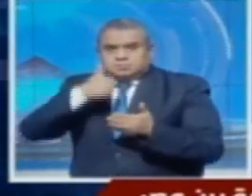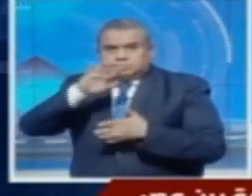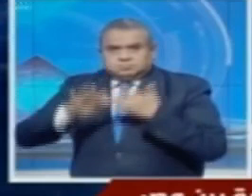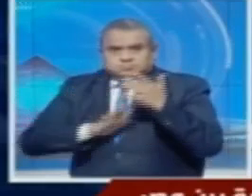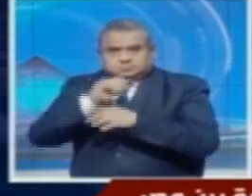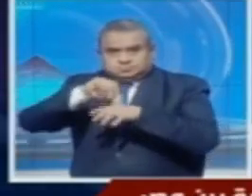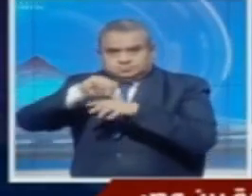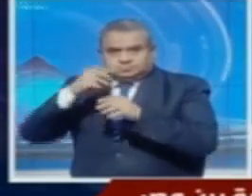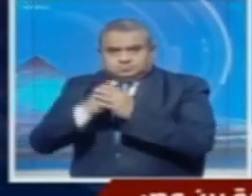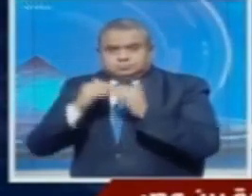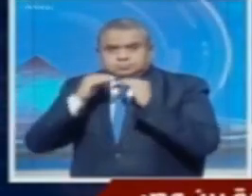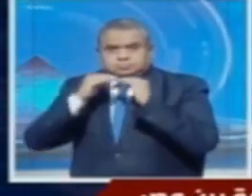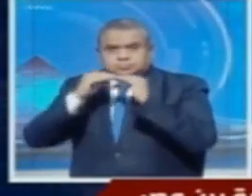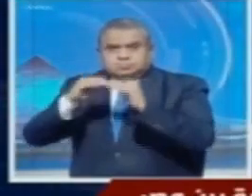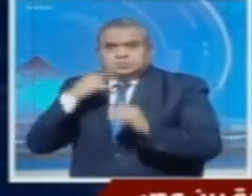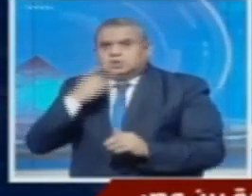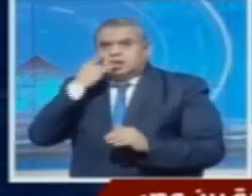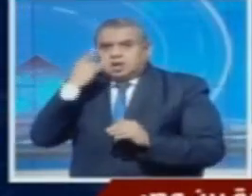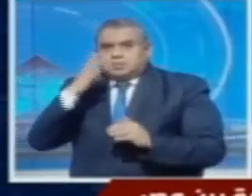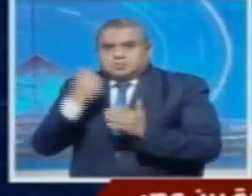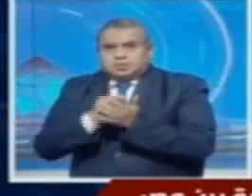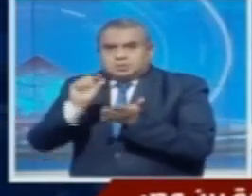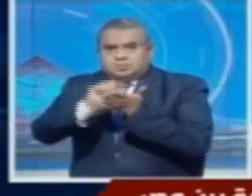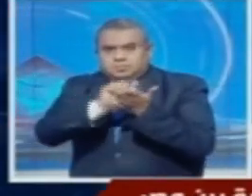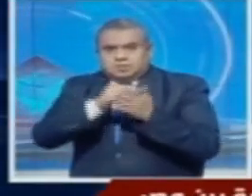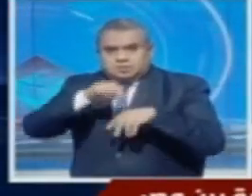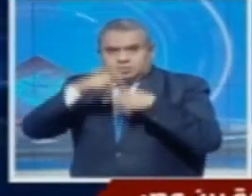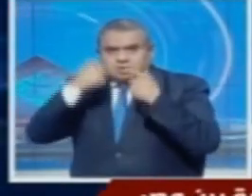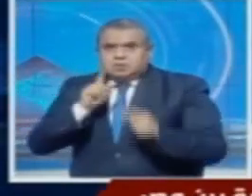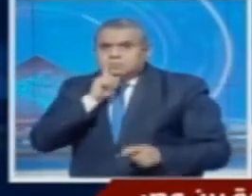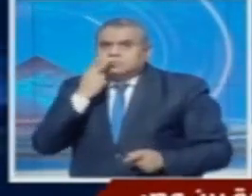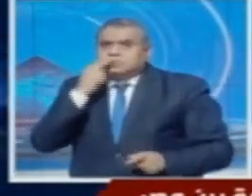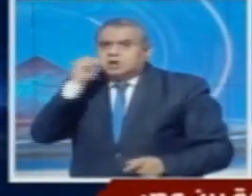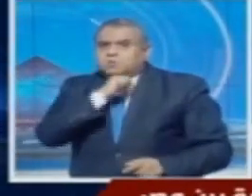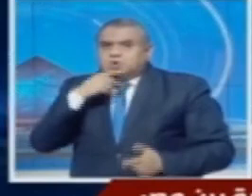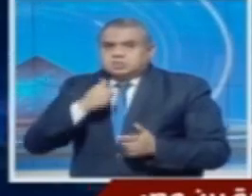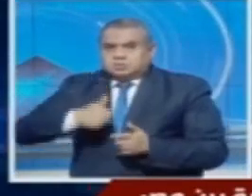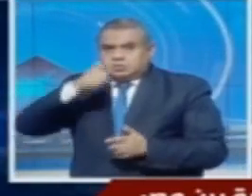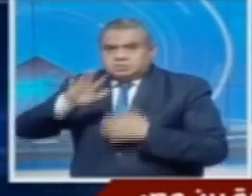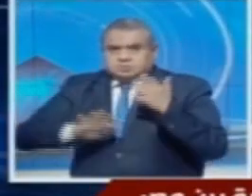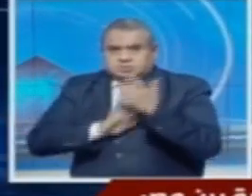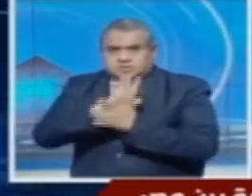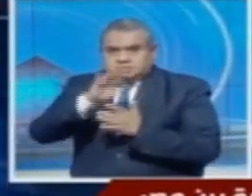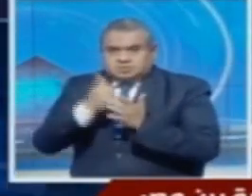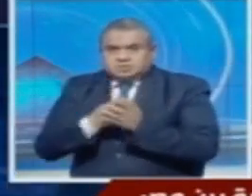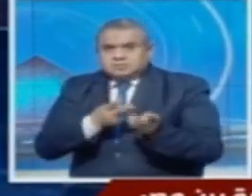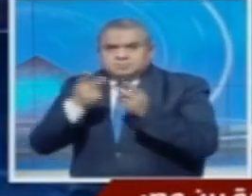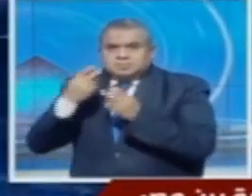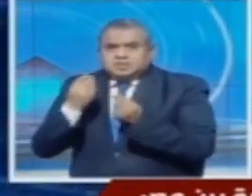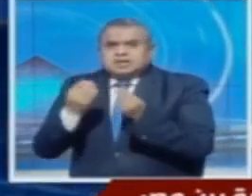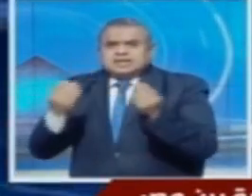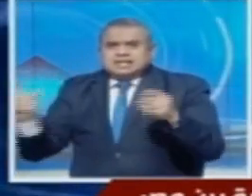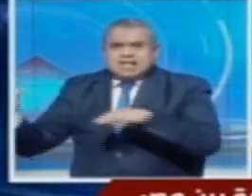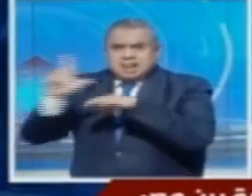تمثل تحديات بالمنطقة وتمس الأمن والاستقرار بدول المتوسط، خاصة على صعيد استضافة الملايين